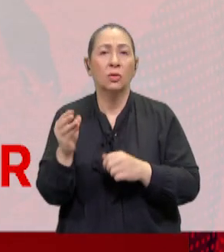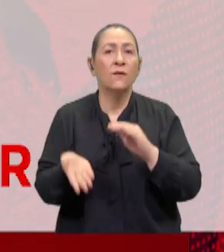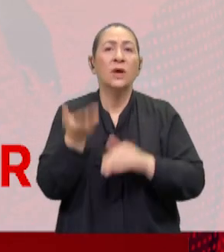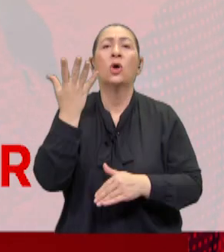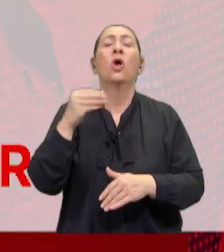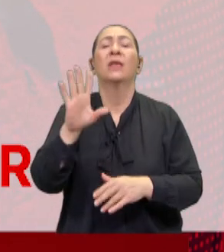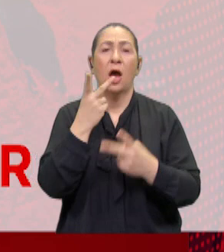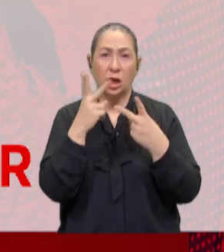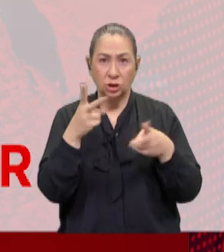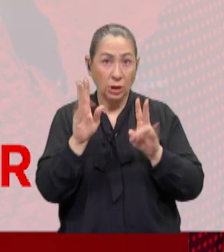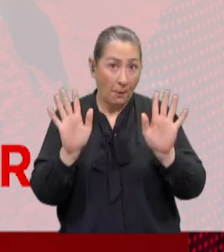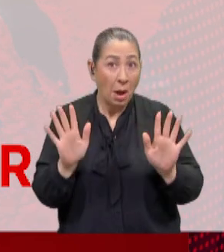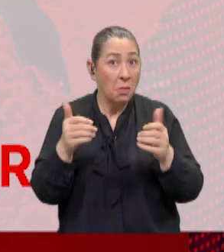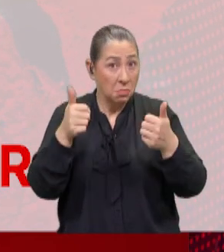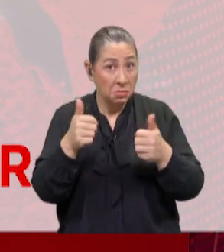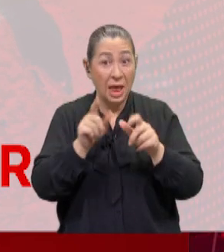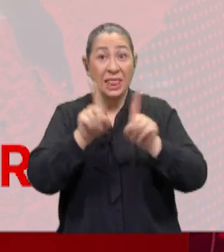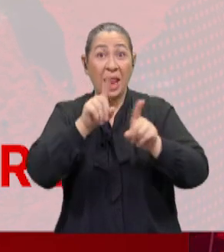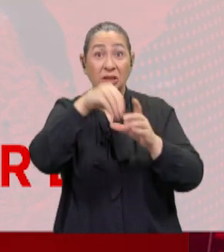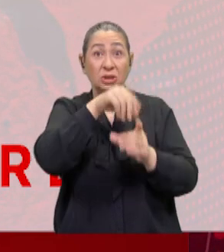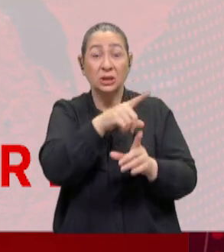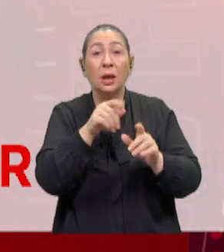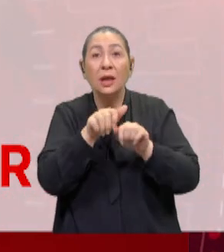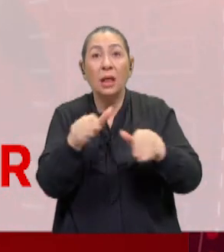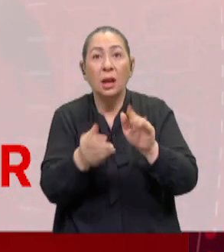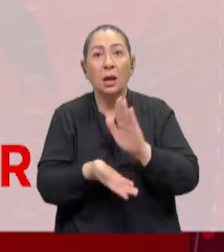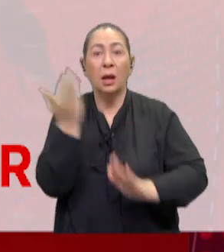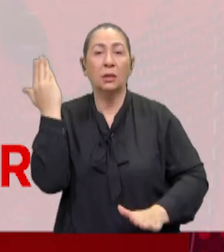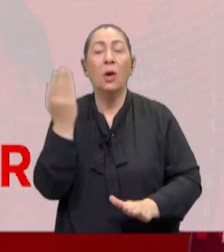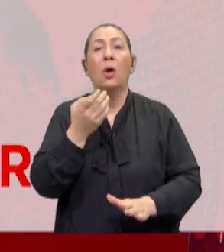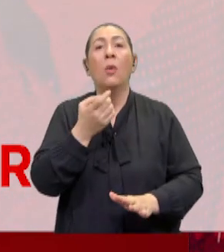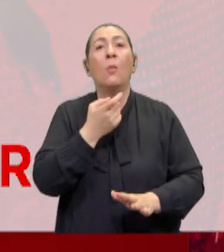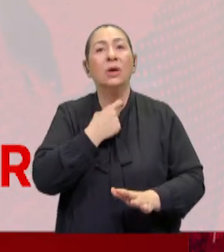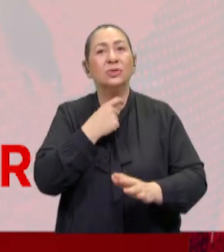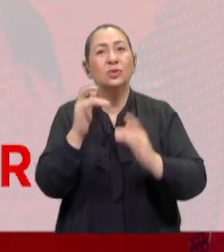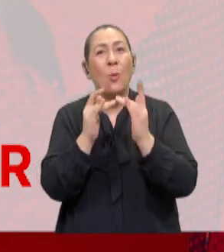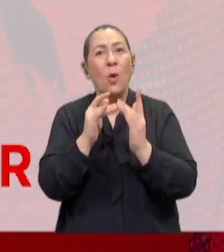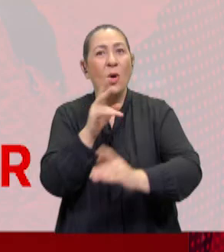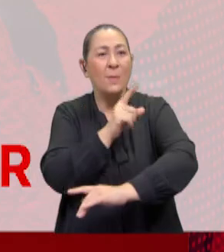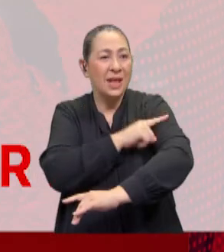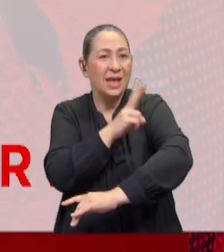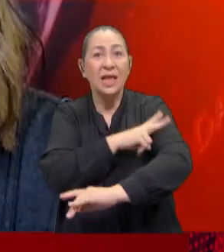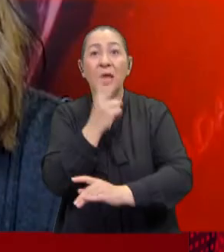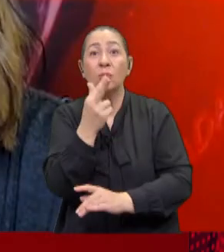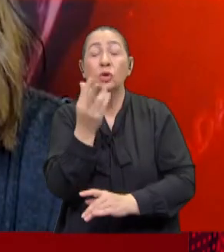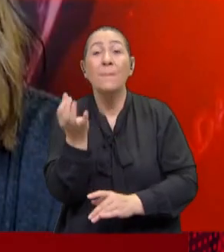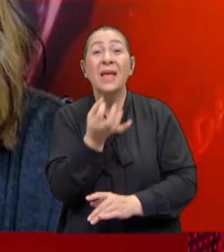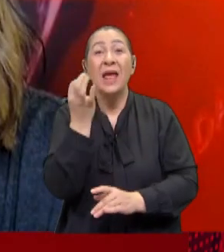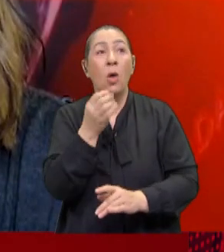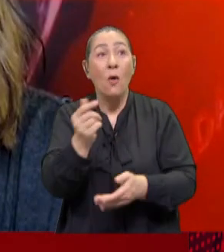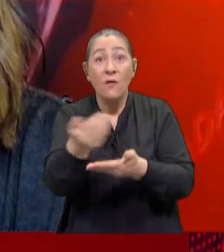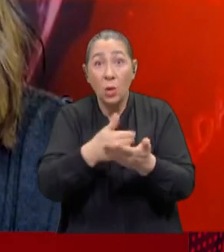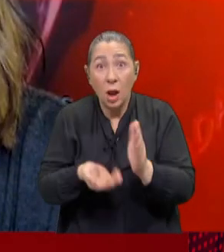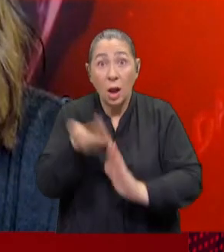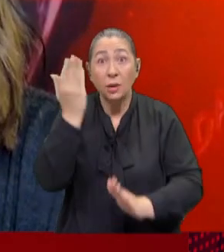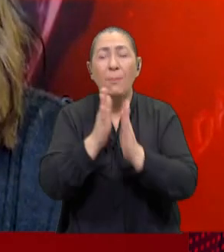geçmediğini açıklayınca internet sitesinden yayınları kaldırdılar. Boğaz Köprülerinden alınan para 2,5 milyar lira. O verileri de